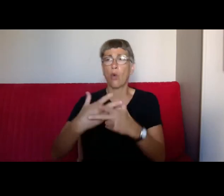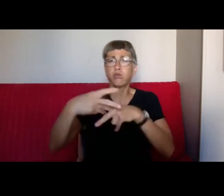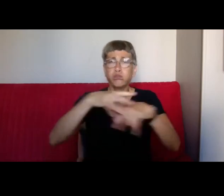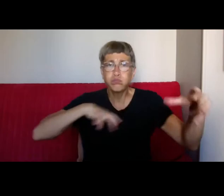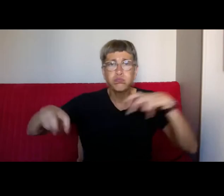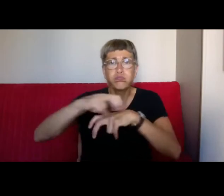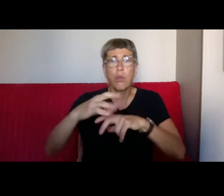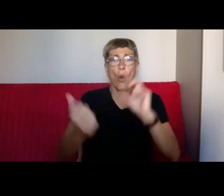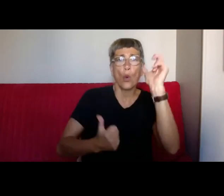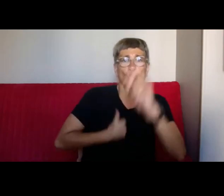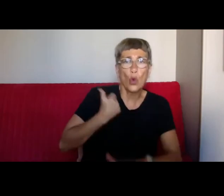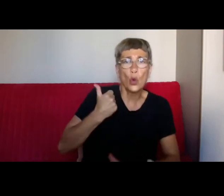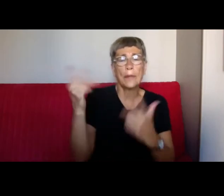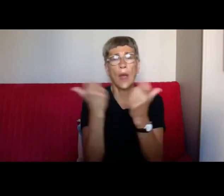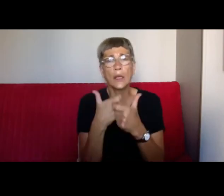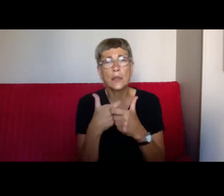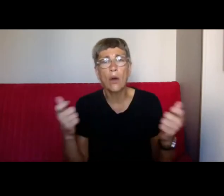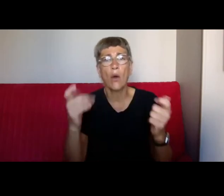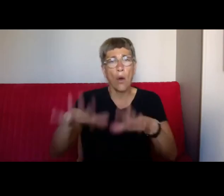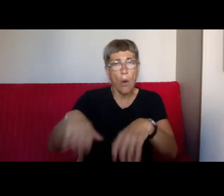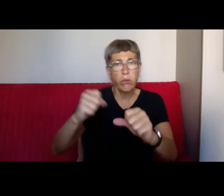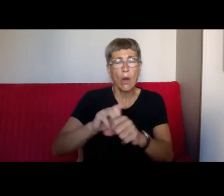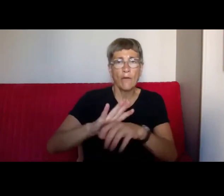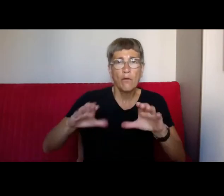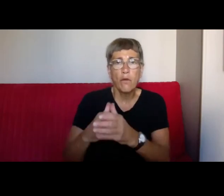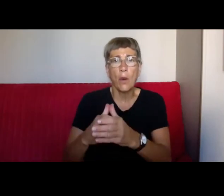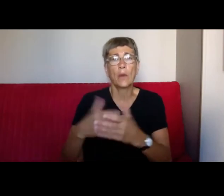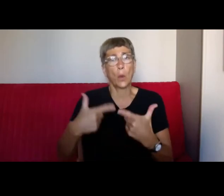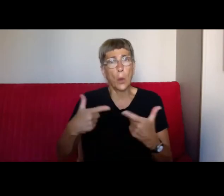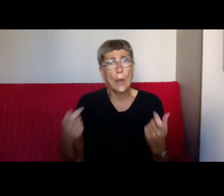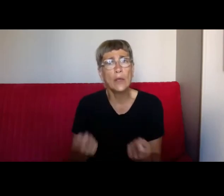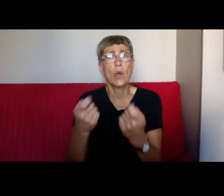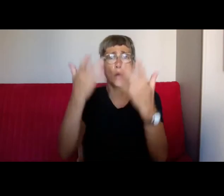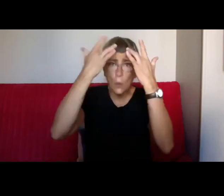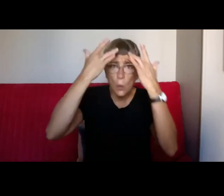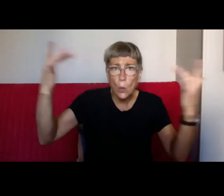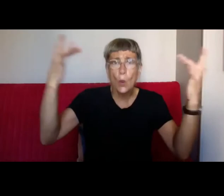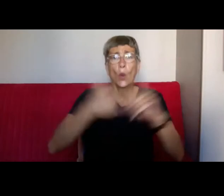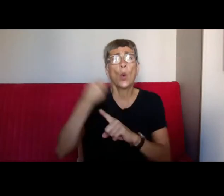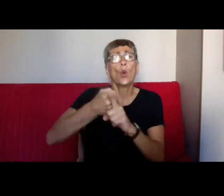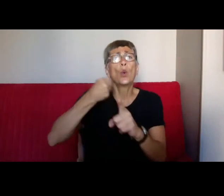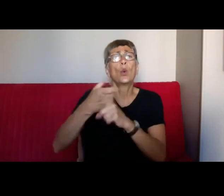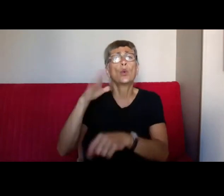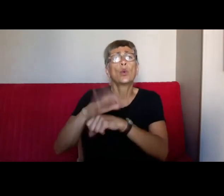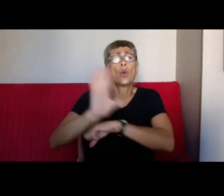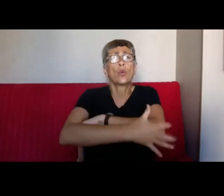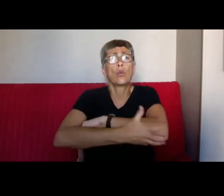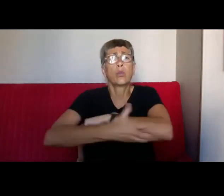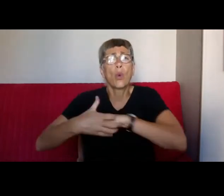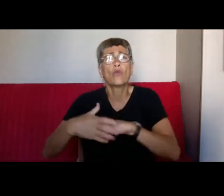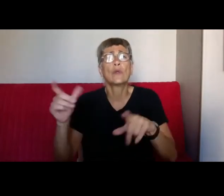autonomie, accessibilité, emploi et formation, éducation et culture, lutte contre la pauvreté et l'exclusion